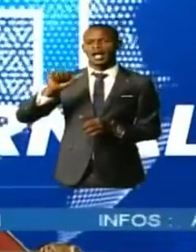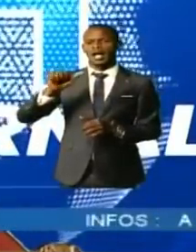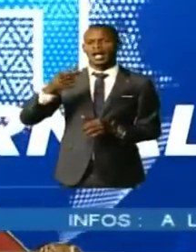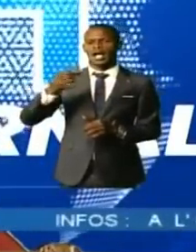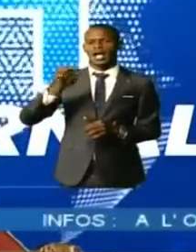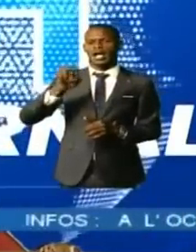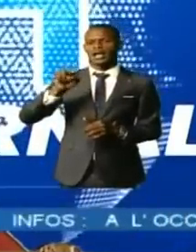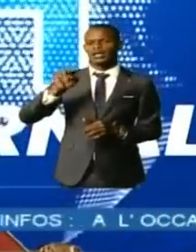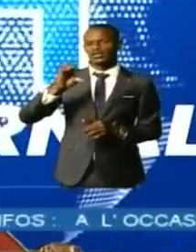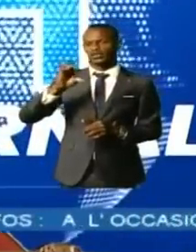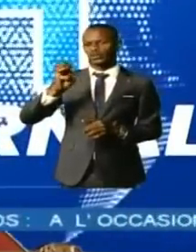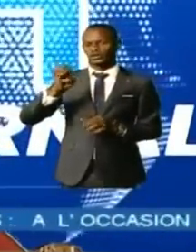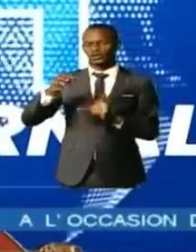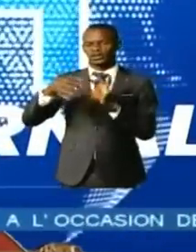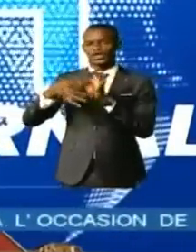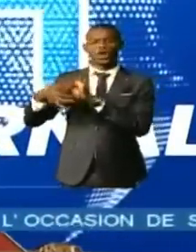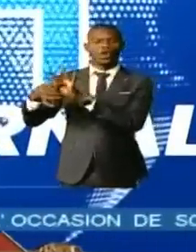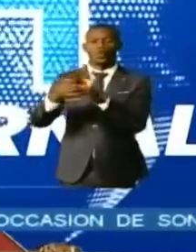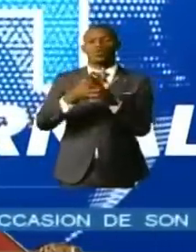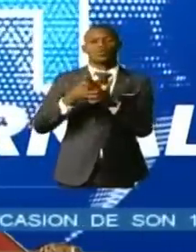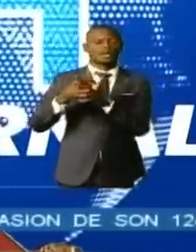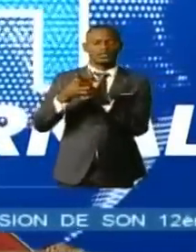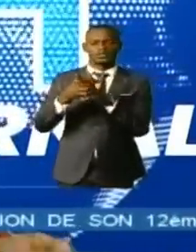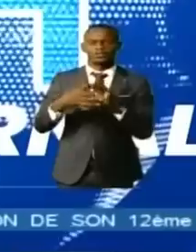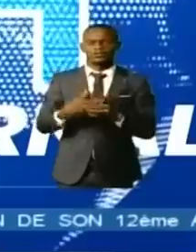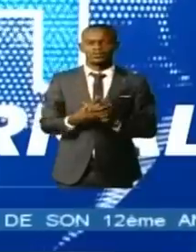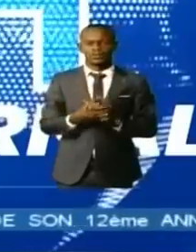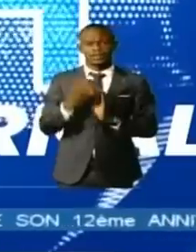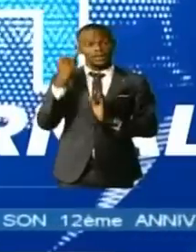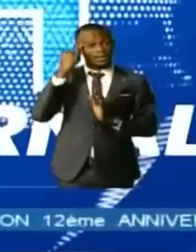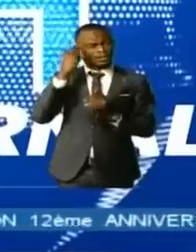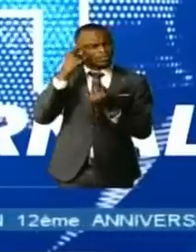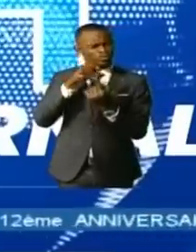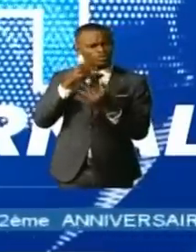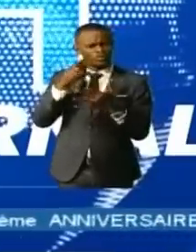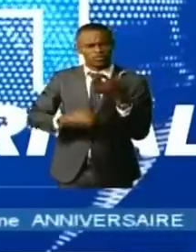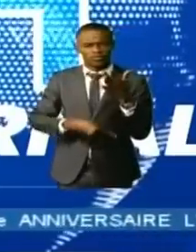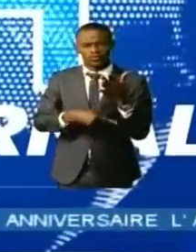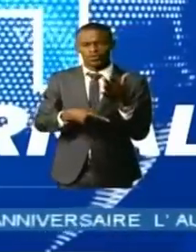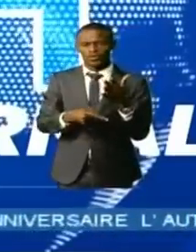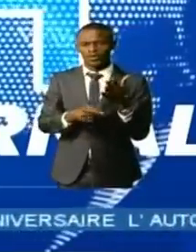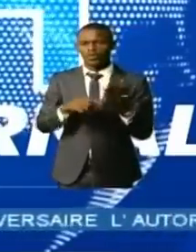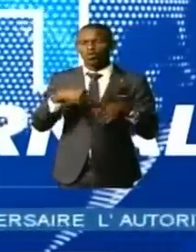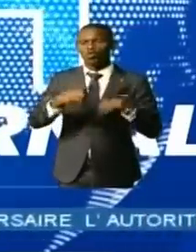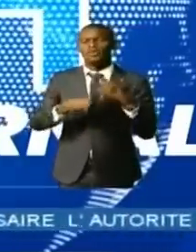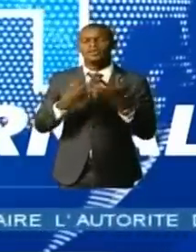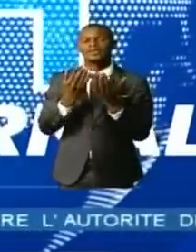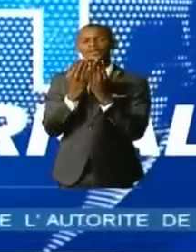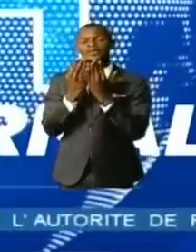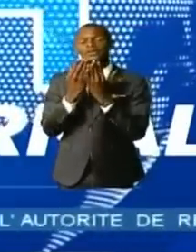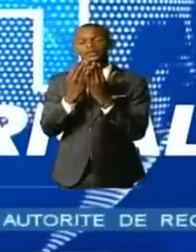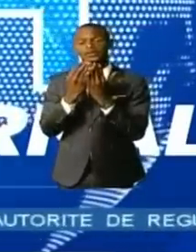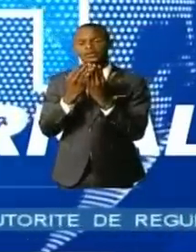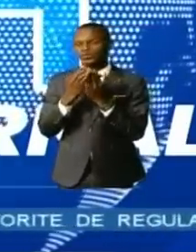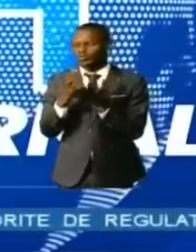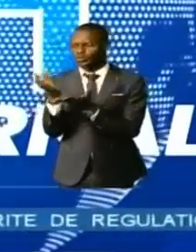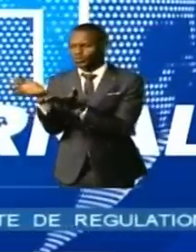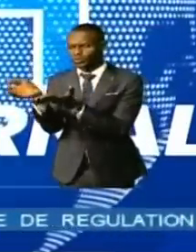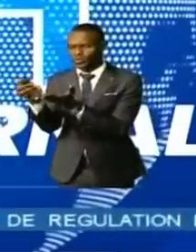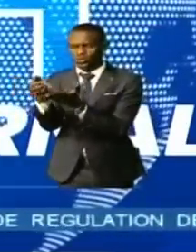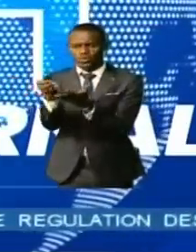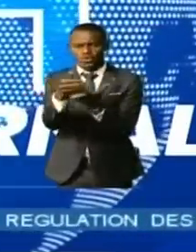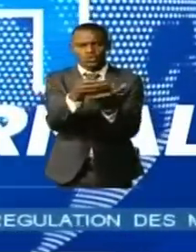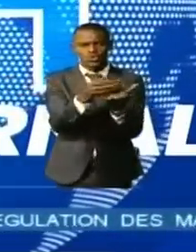des progrès et résultats des programmes des études sur la collecte et l'analyse des données relatives aux